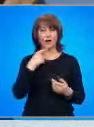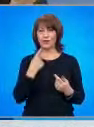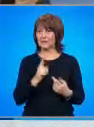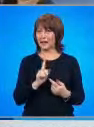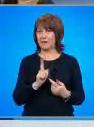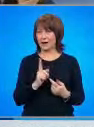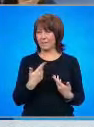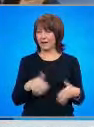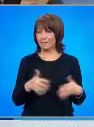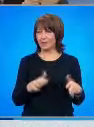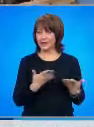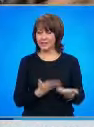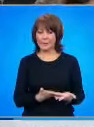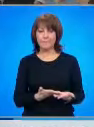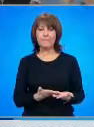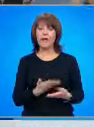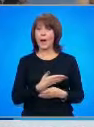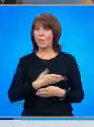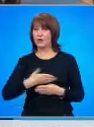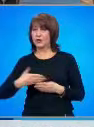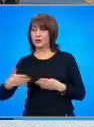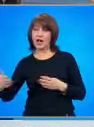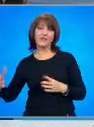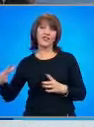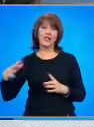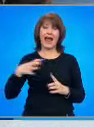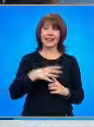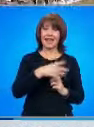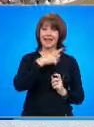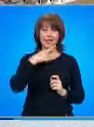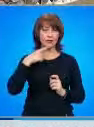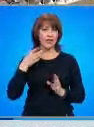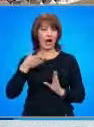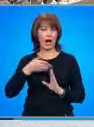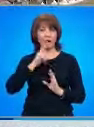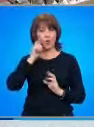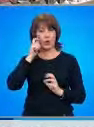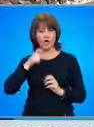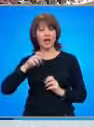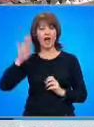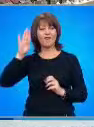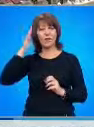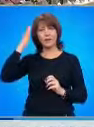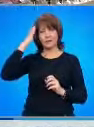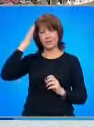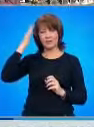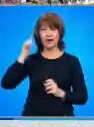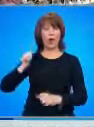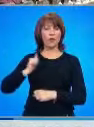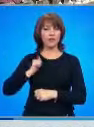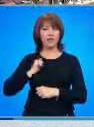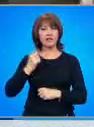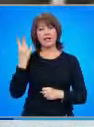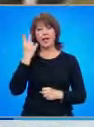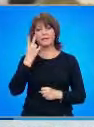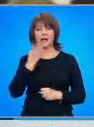На фона на продължаващите руски атаки срещу украински градове, военните министри от НАТО се разбраха за още съществена